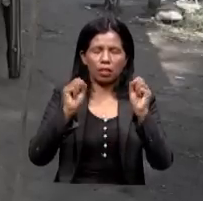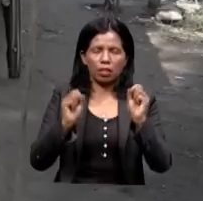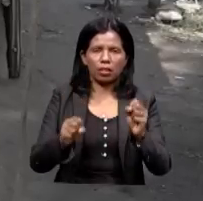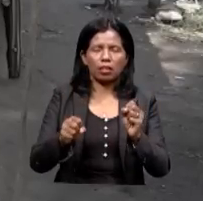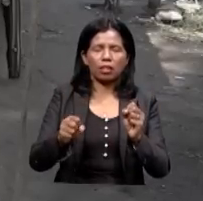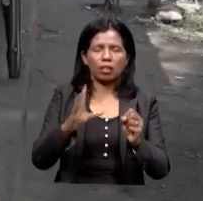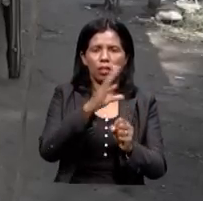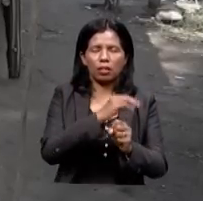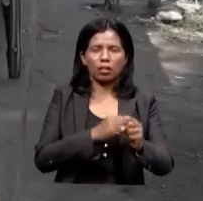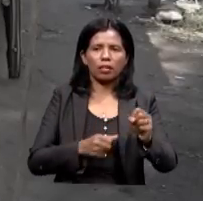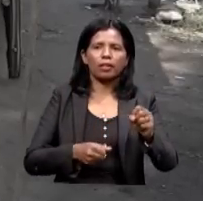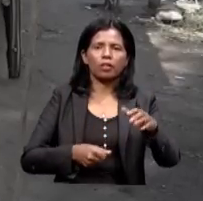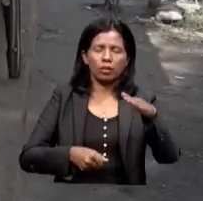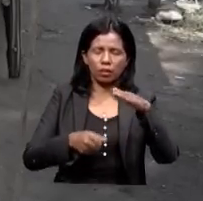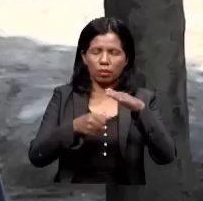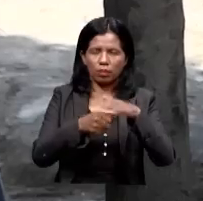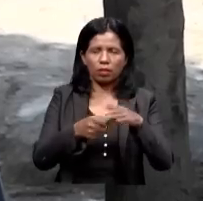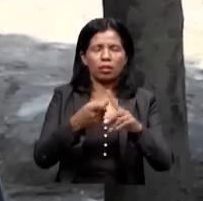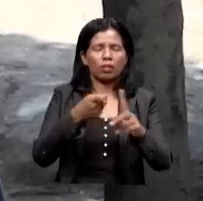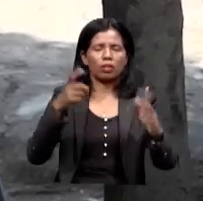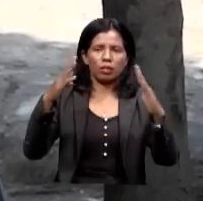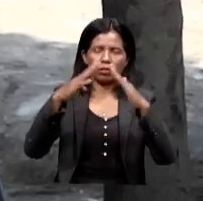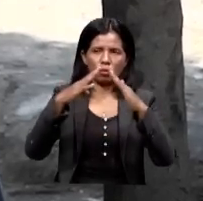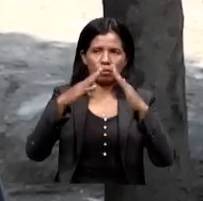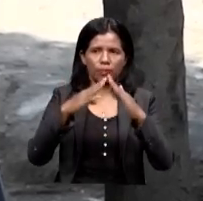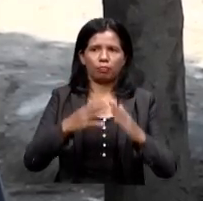helik ang husi udan beng ia uma tali.